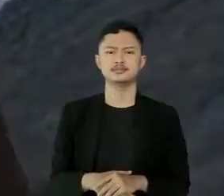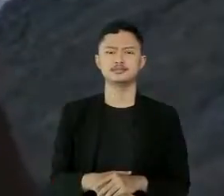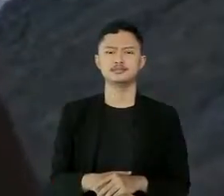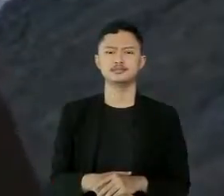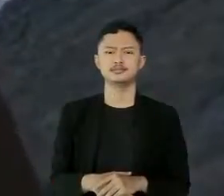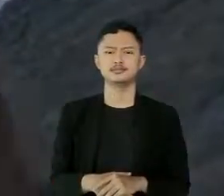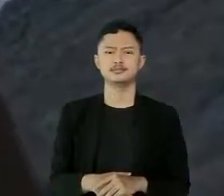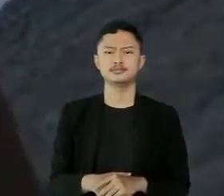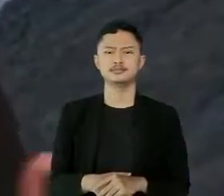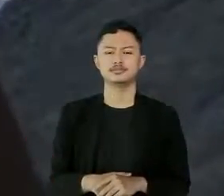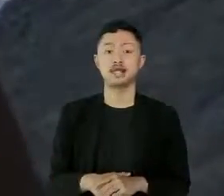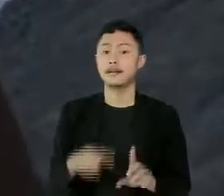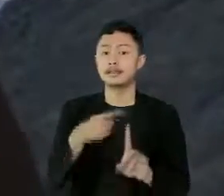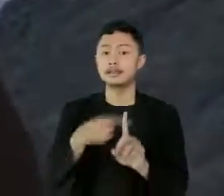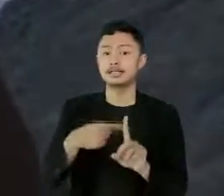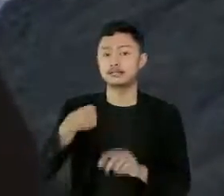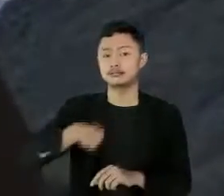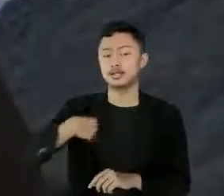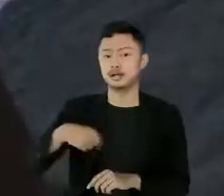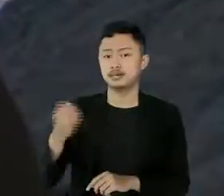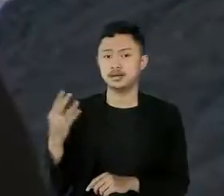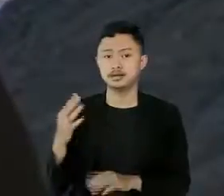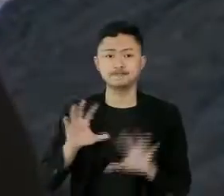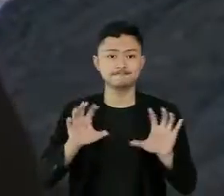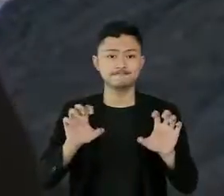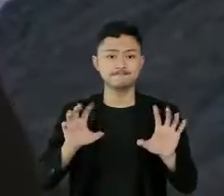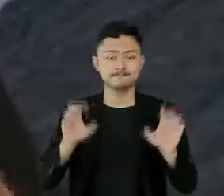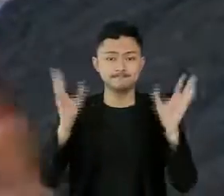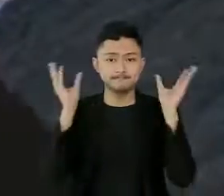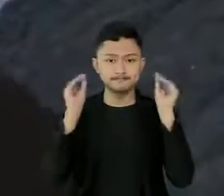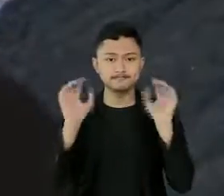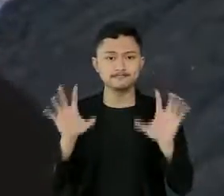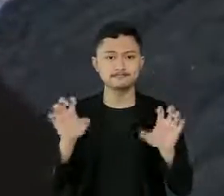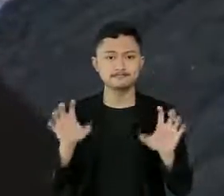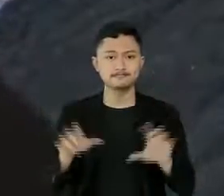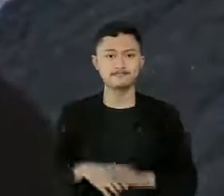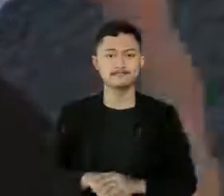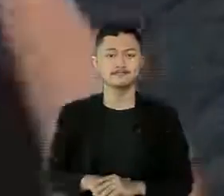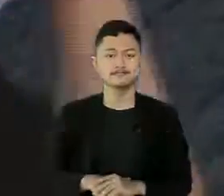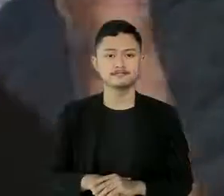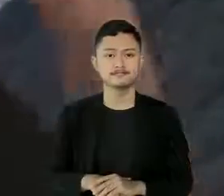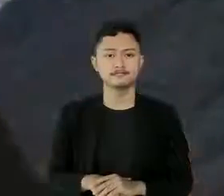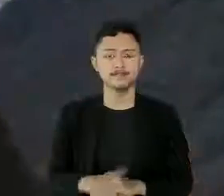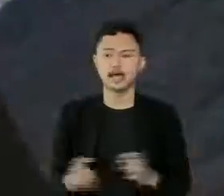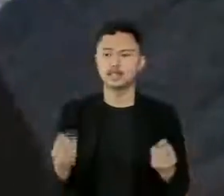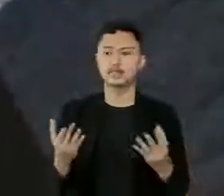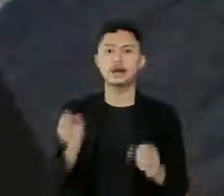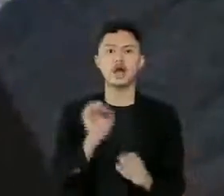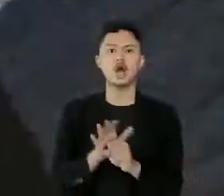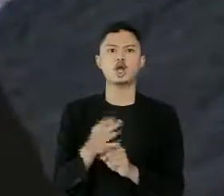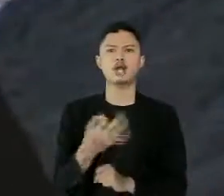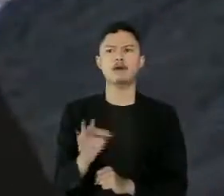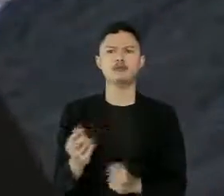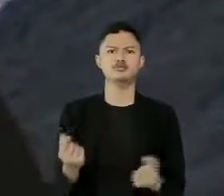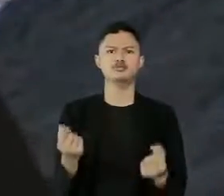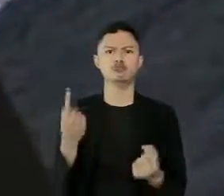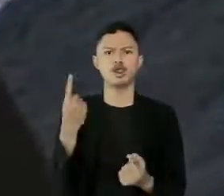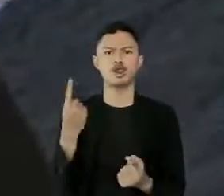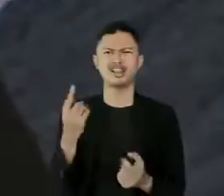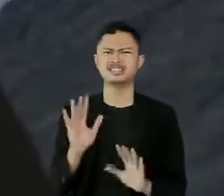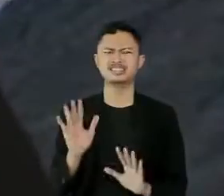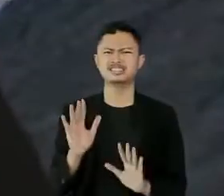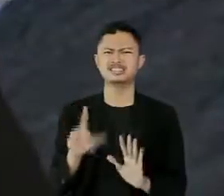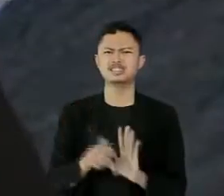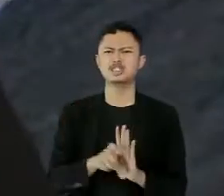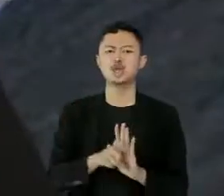menurut saya. Jadi apalagi tadi Mas Andi dari Mas Menteri, nanti ada lagi nih varian baru gubrak nggak sih? Jangan sampai kejadian